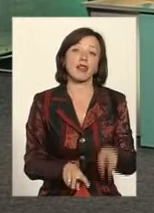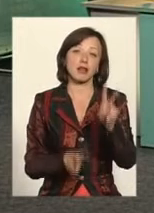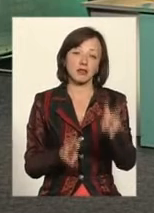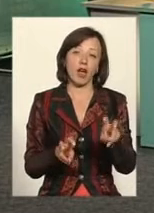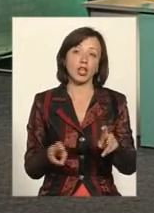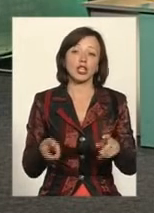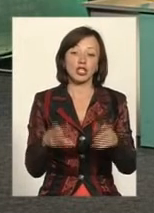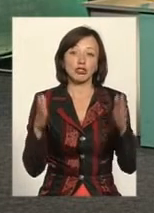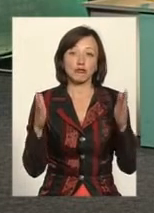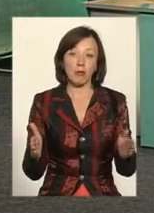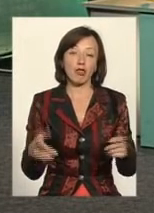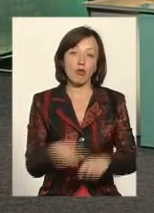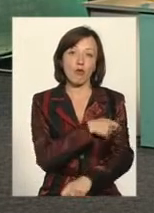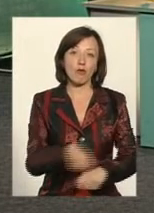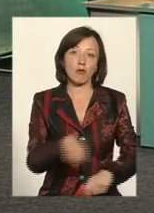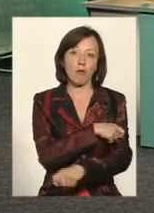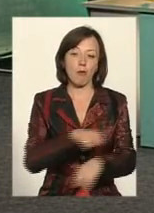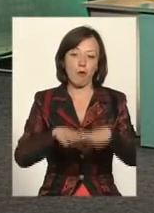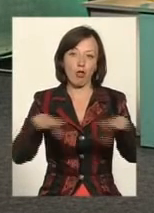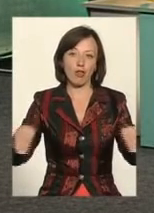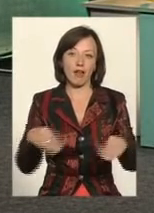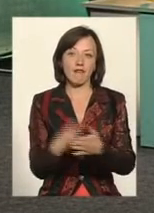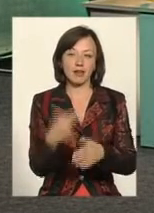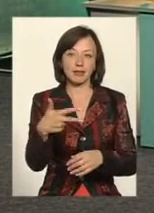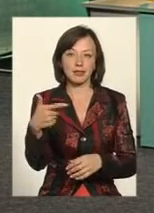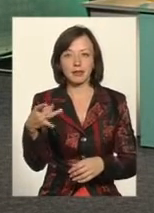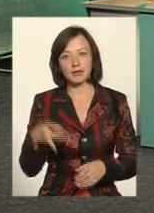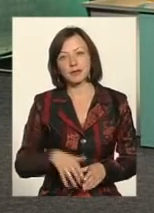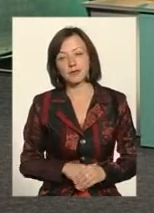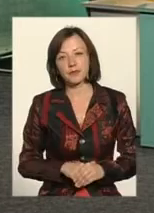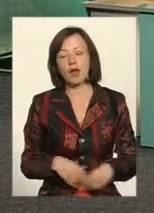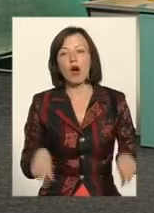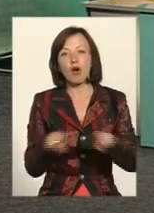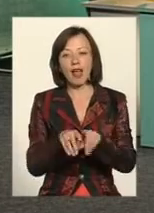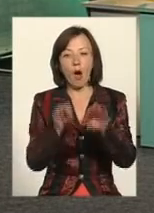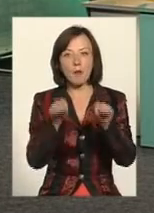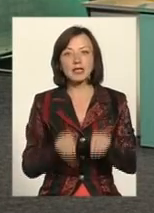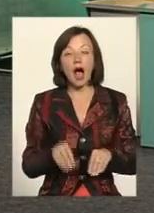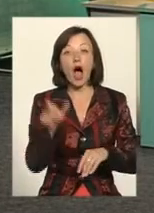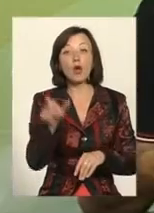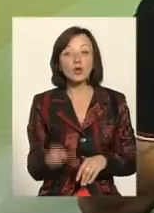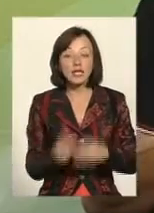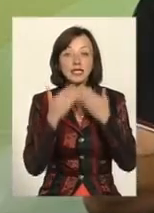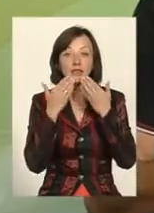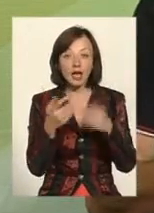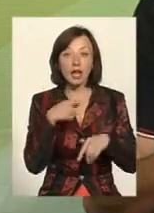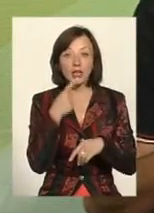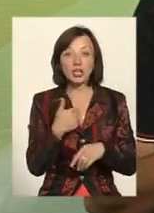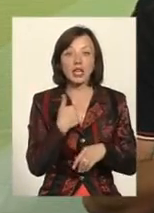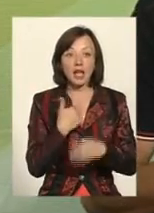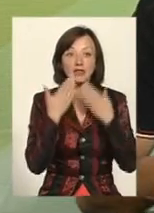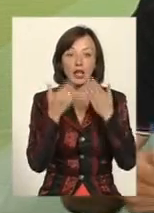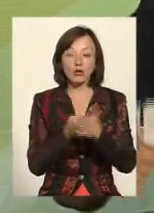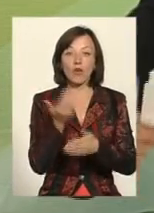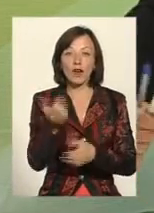назвали шматок матерчатого полотна вартістю в 30 гривень. Отак вони описали. А людина до них звертається, каже, я звертаюсь